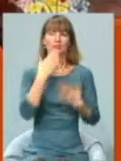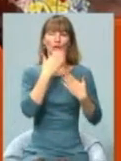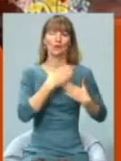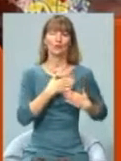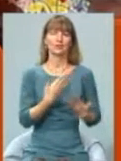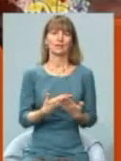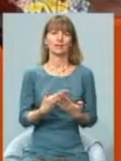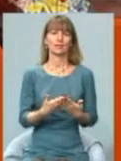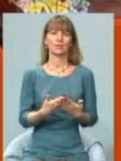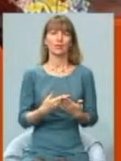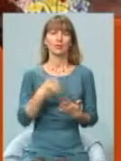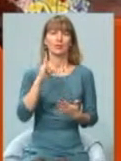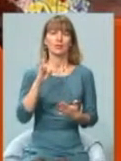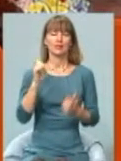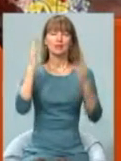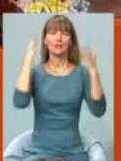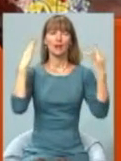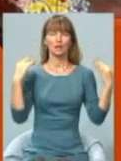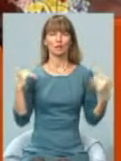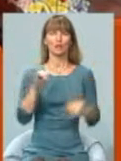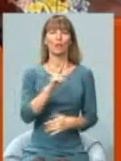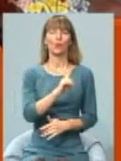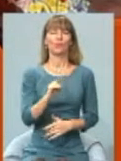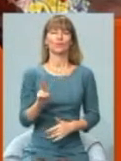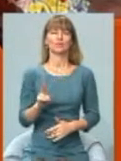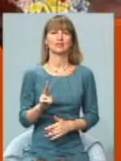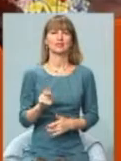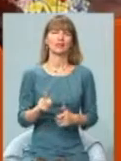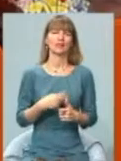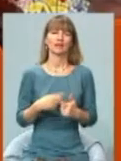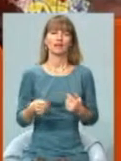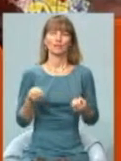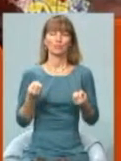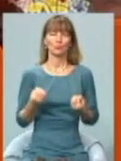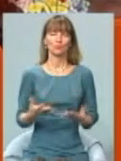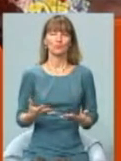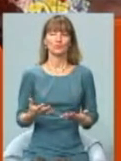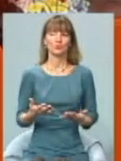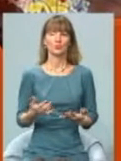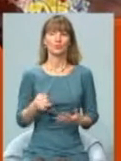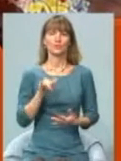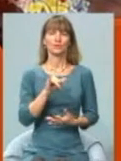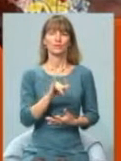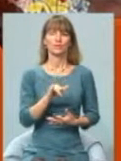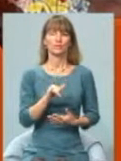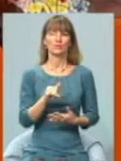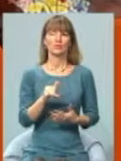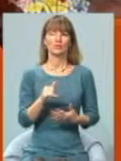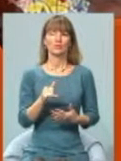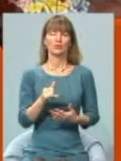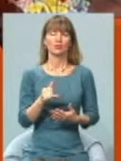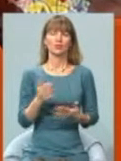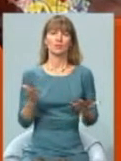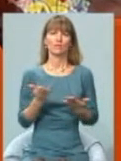наприклад, на весіллі когось, або ж просто у якомусь автомобільному